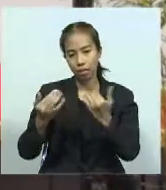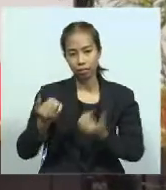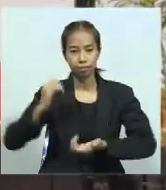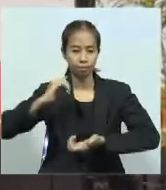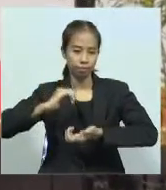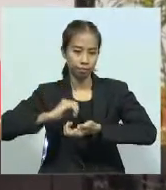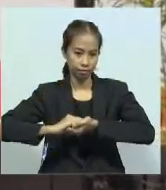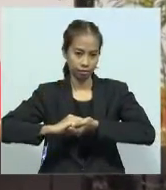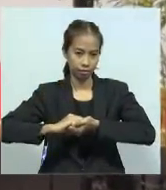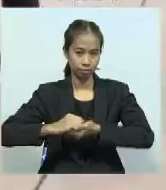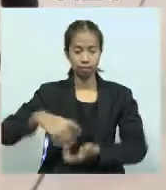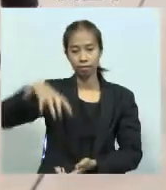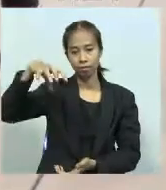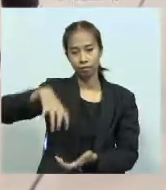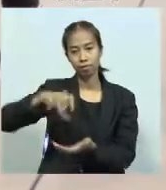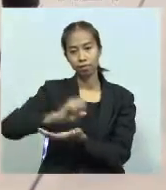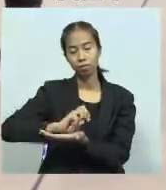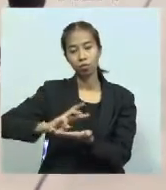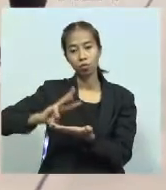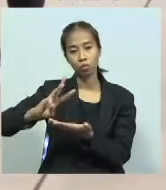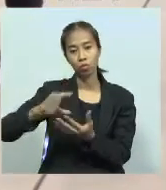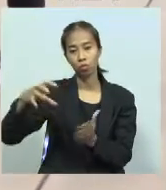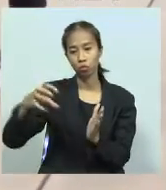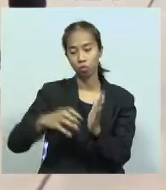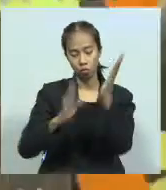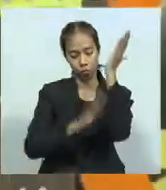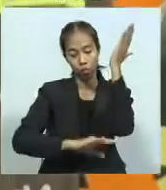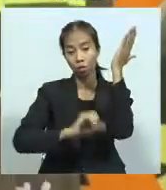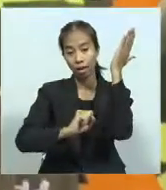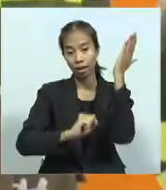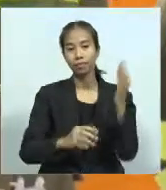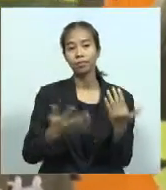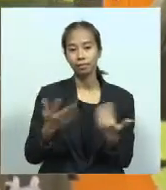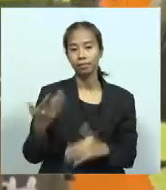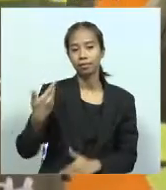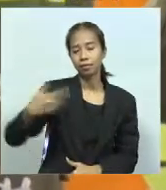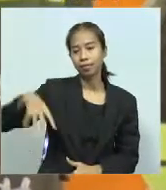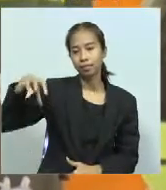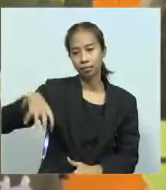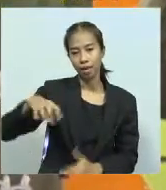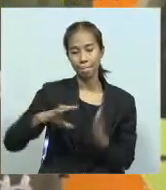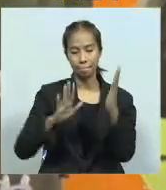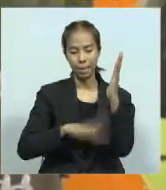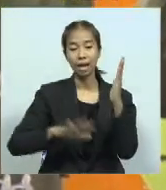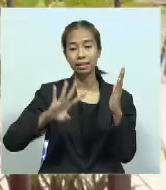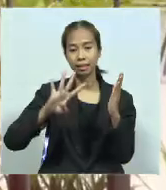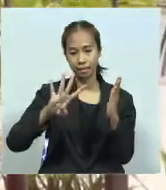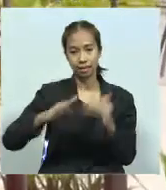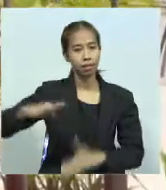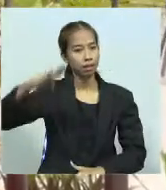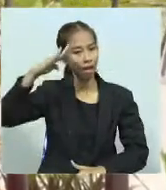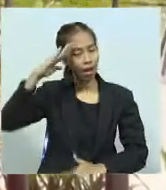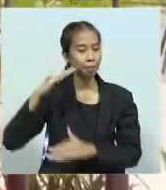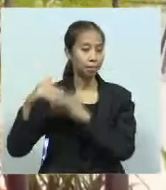ากวิทยาลัยป้องกันและบรรเทาสาธารณภัยเขต12สงขลาและสำนักงานพัฒนาภาค4หน่วยบัญชาการทหารพัฒ